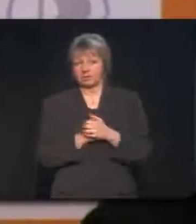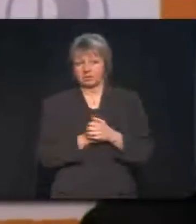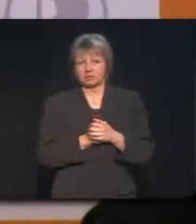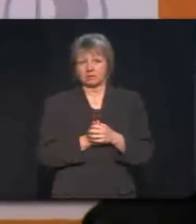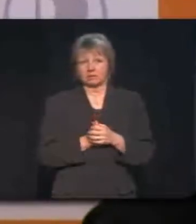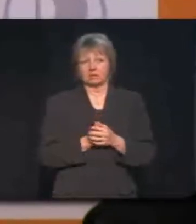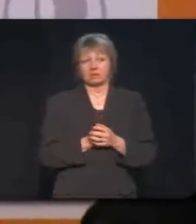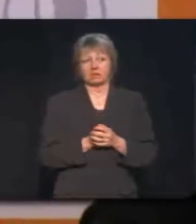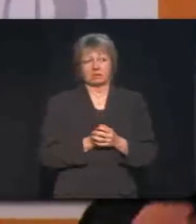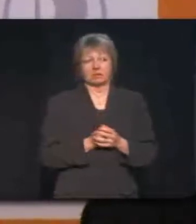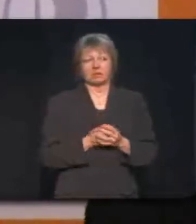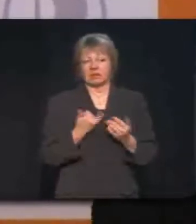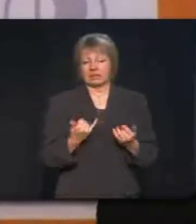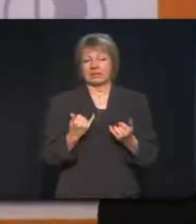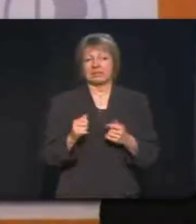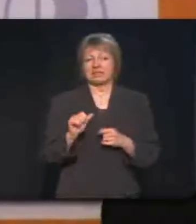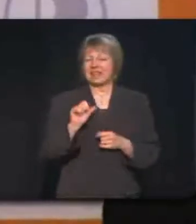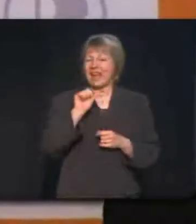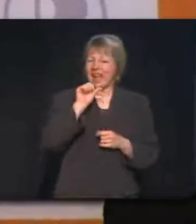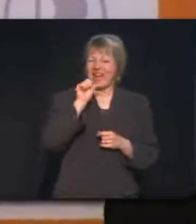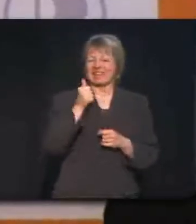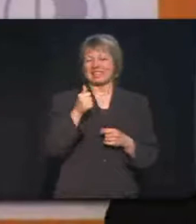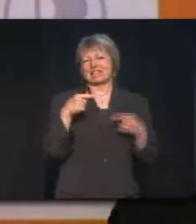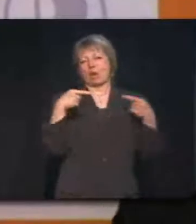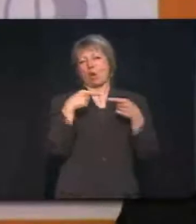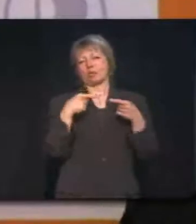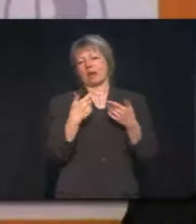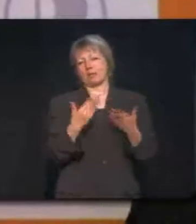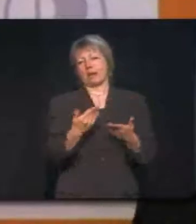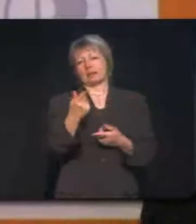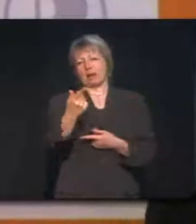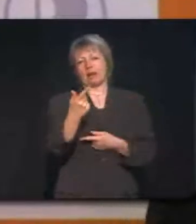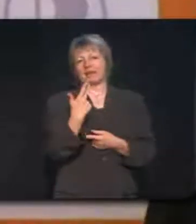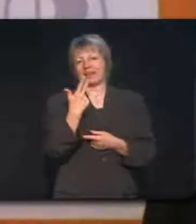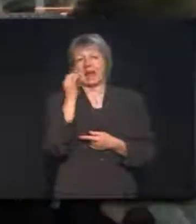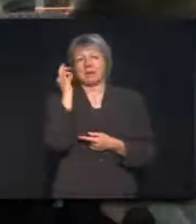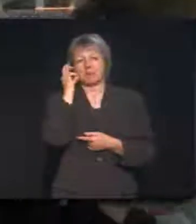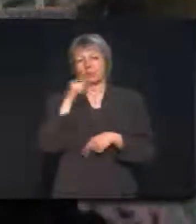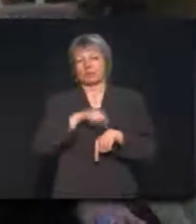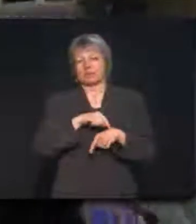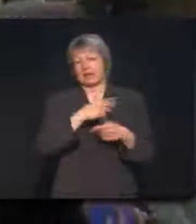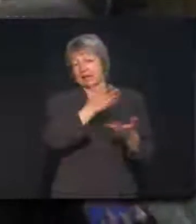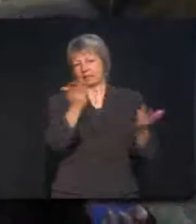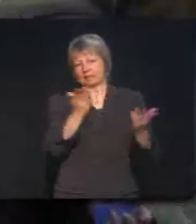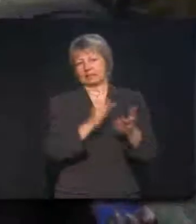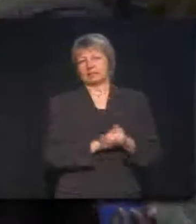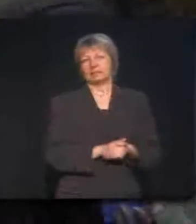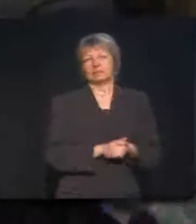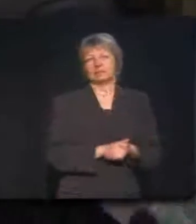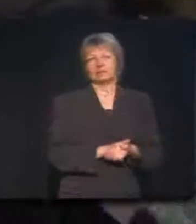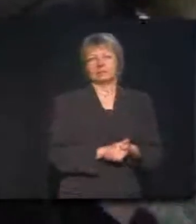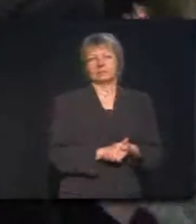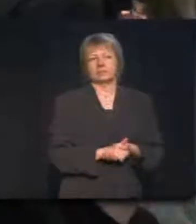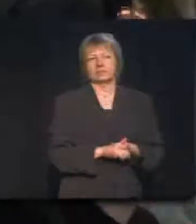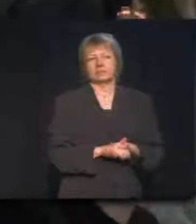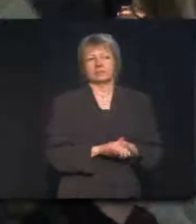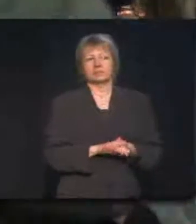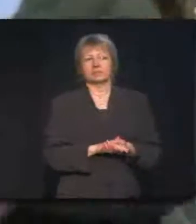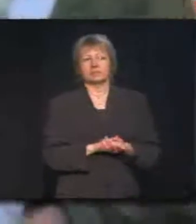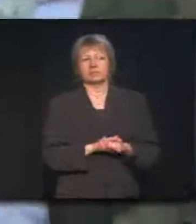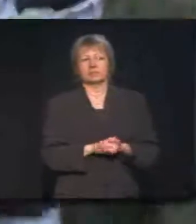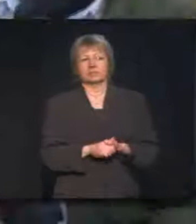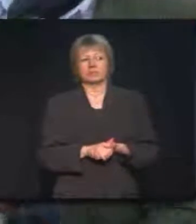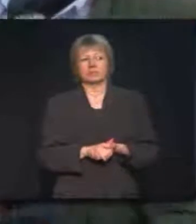machen wir jetzt mit dem ersten konterbeitrag los bitte schön ihr habt wieder 3 Minuten Zeit genau ich stehe hier